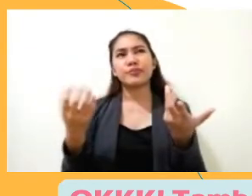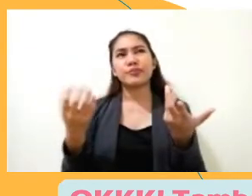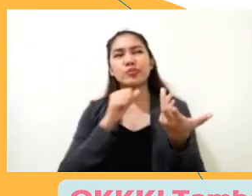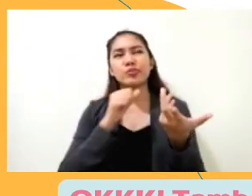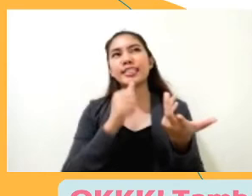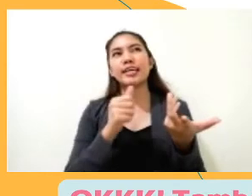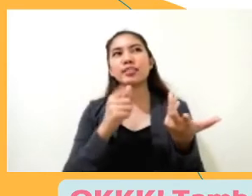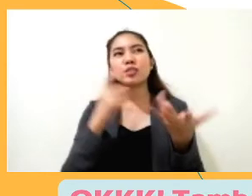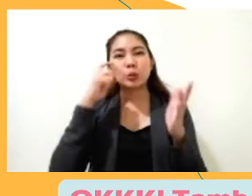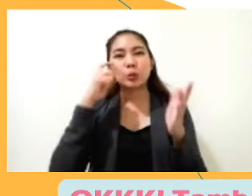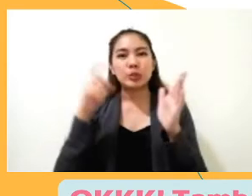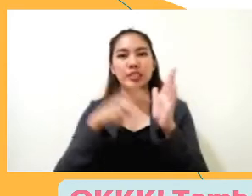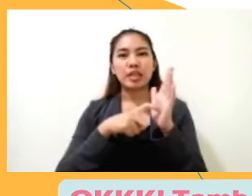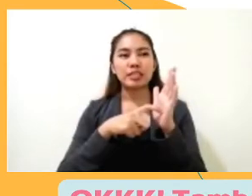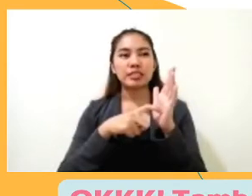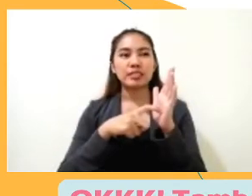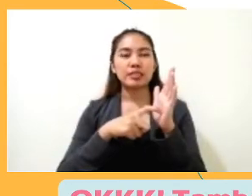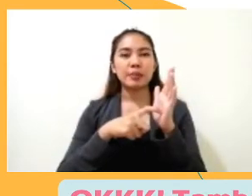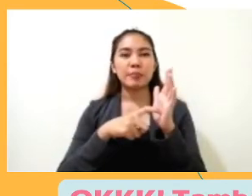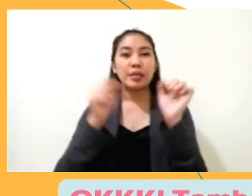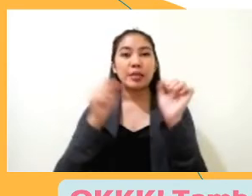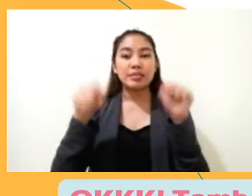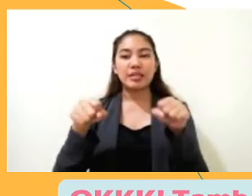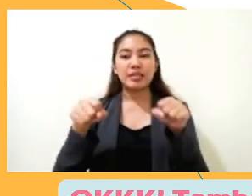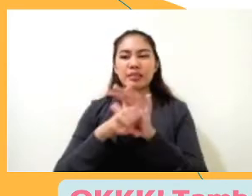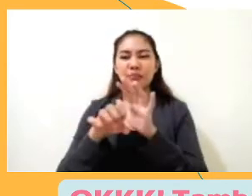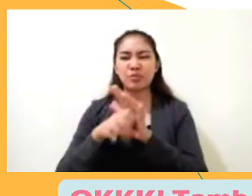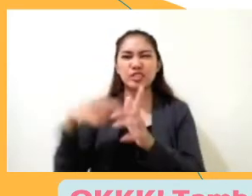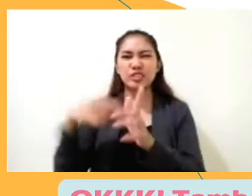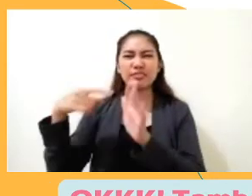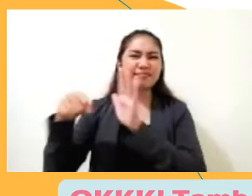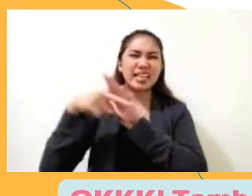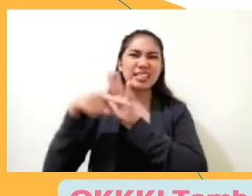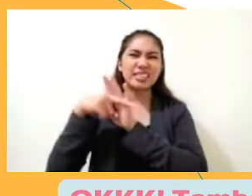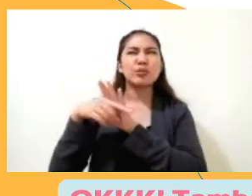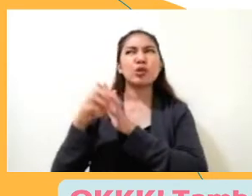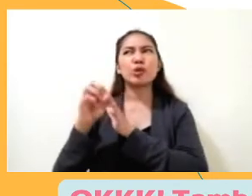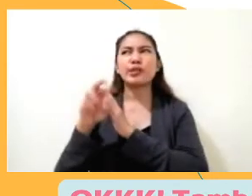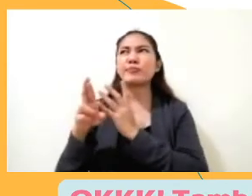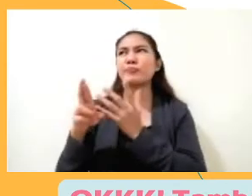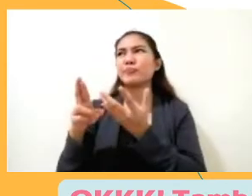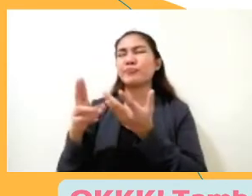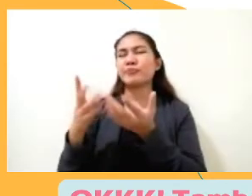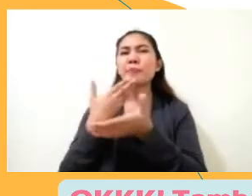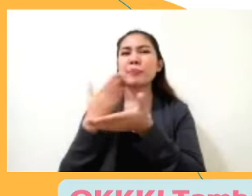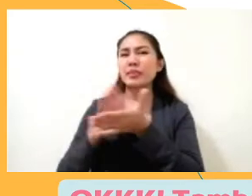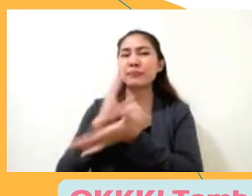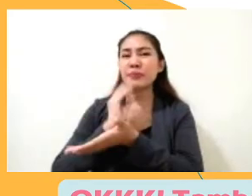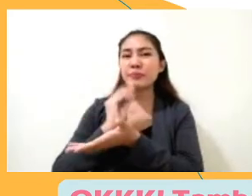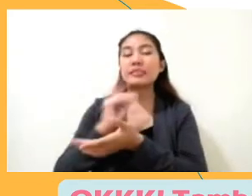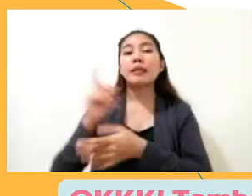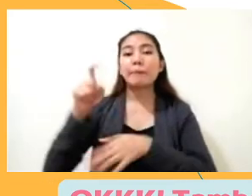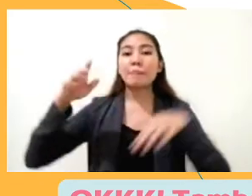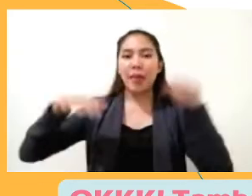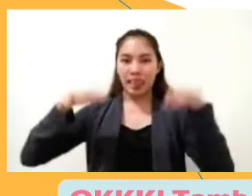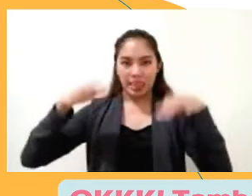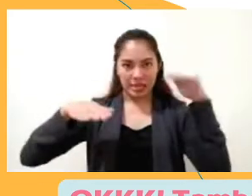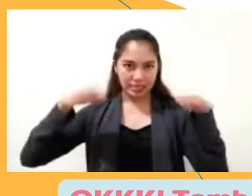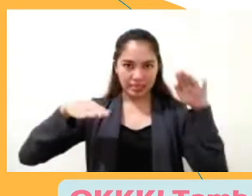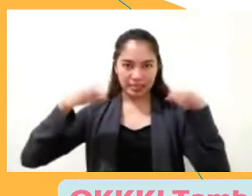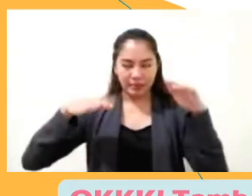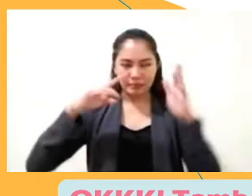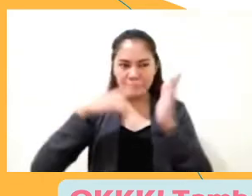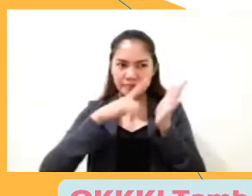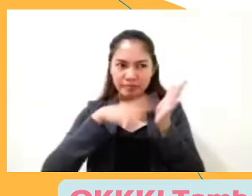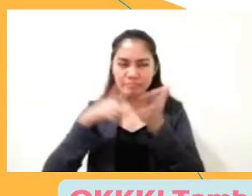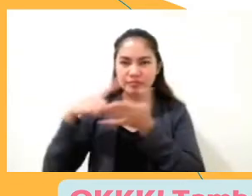doon, posibleng hindi magandang effect or on. So, ang ano doon is, hanapin natin yung tamang balance. No? And tama yung